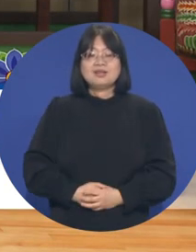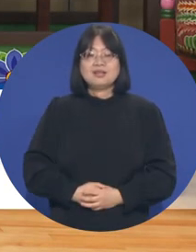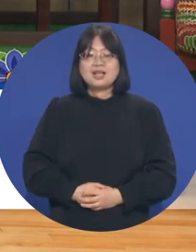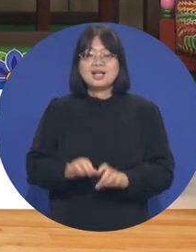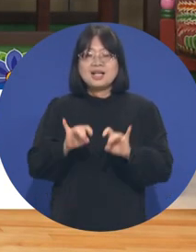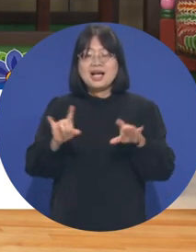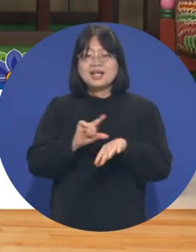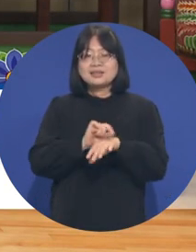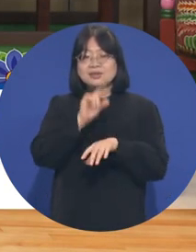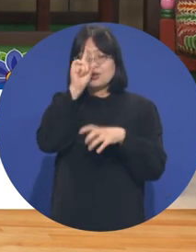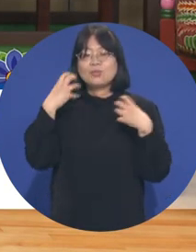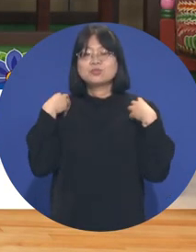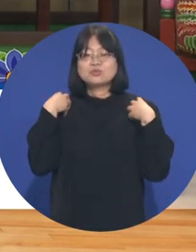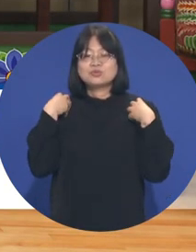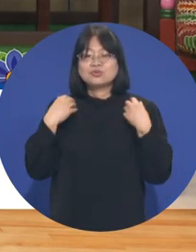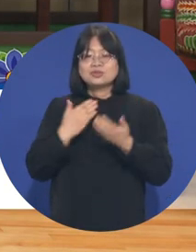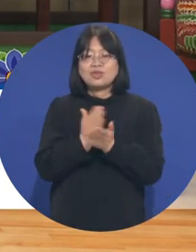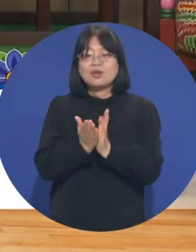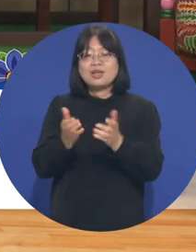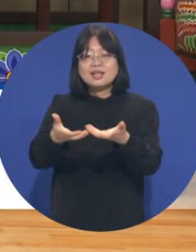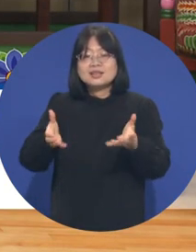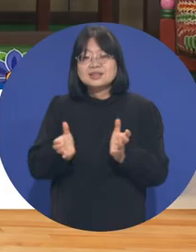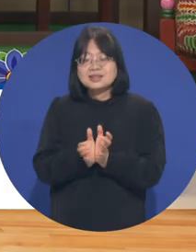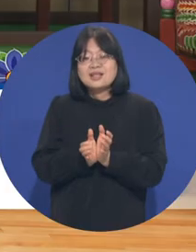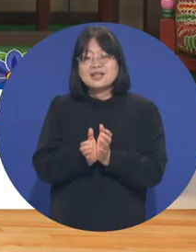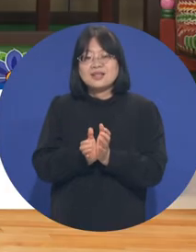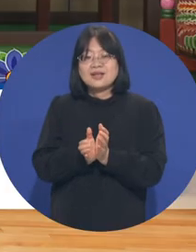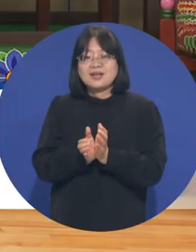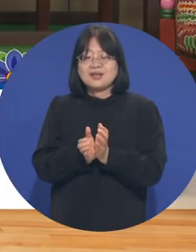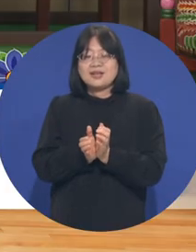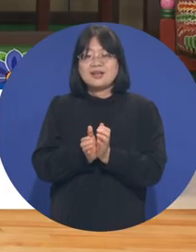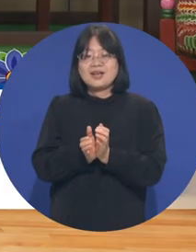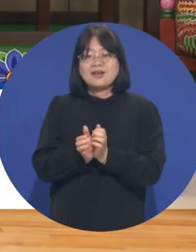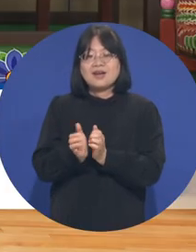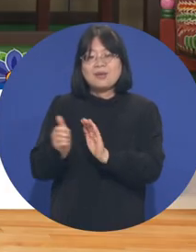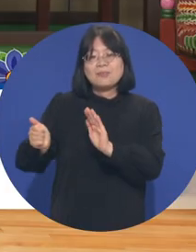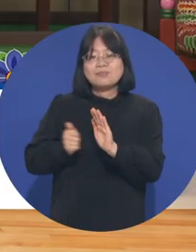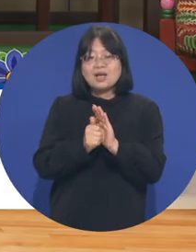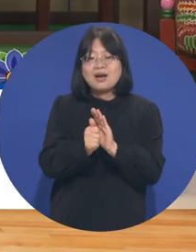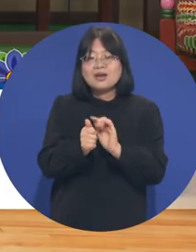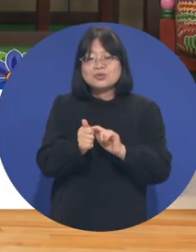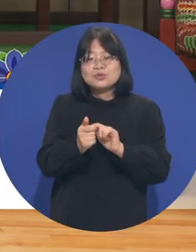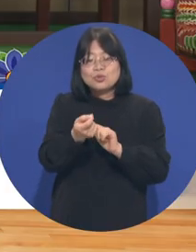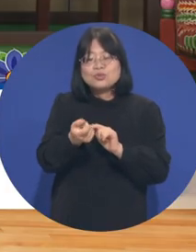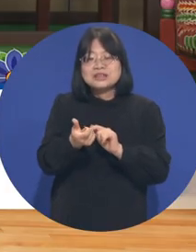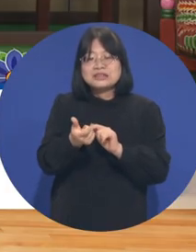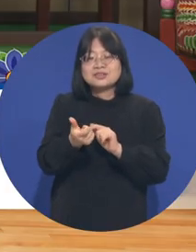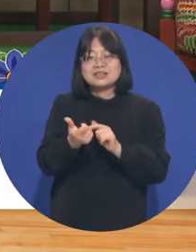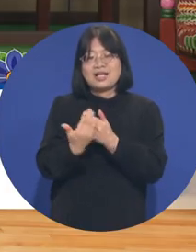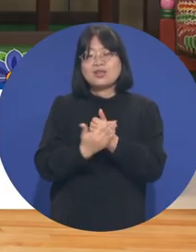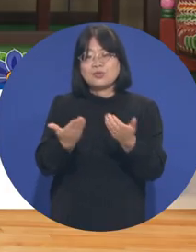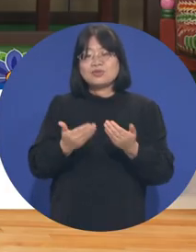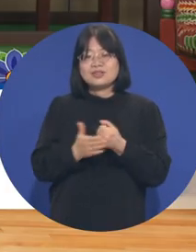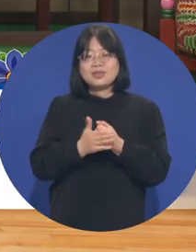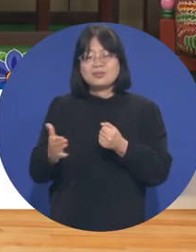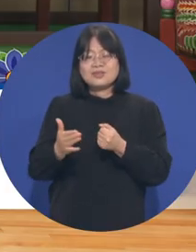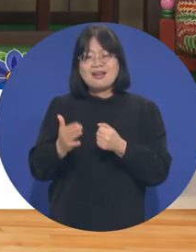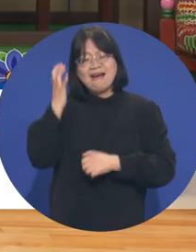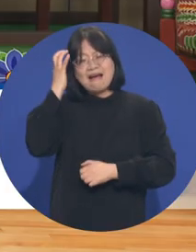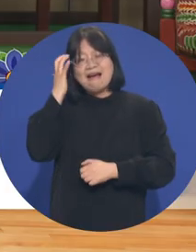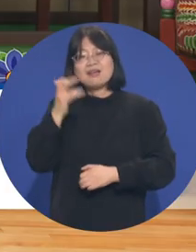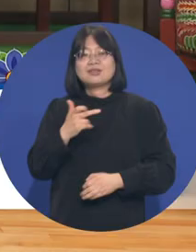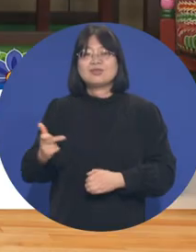있고 각 지자체에서 이렇게 여러 단체 틈에 끼어서 조금 이렇게 배정을 받기 때문에 우선